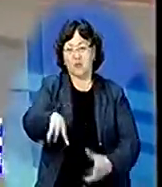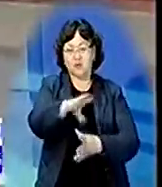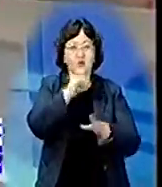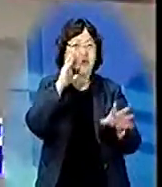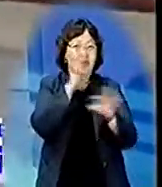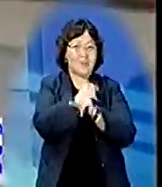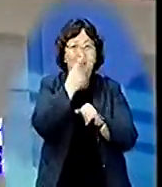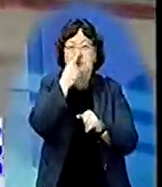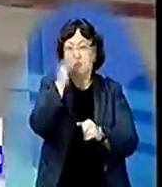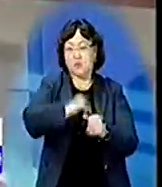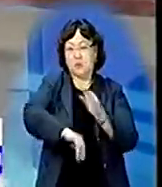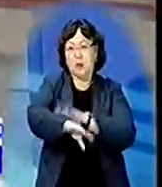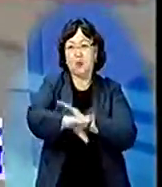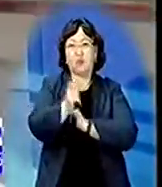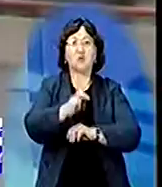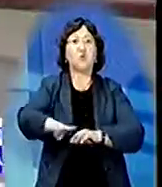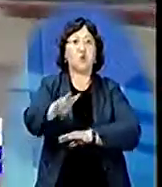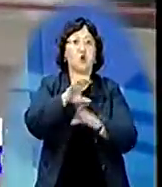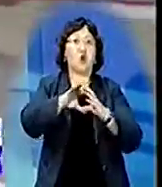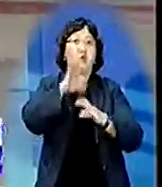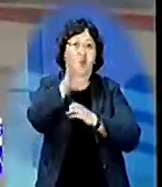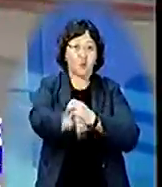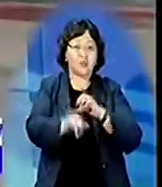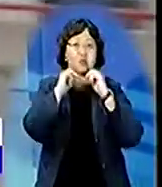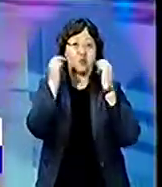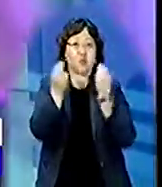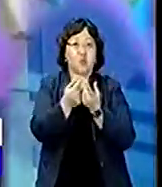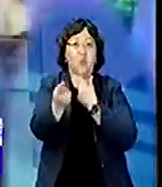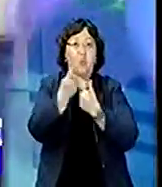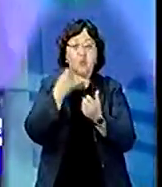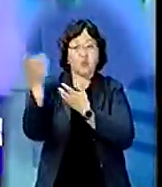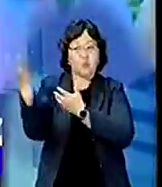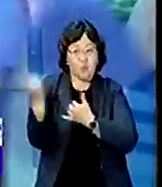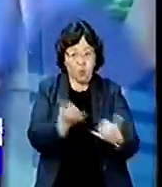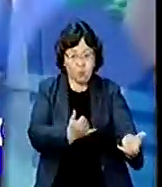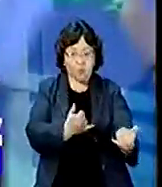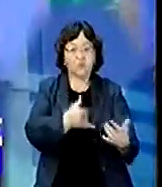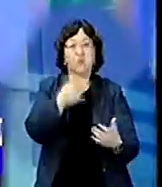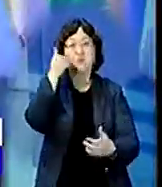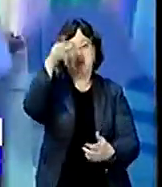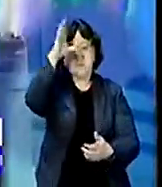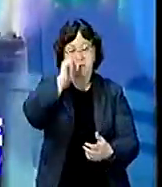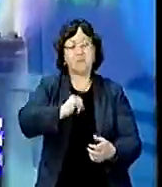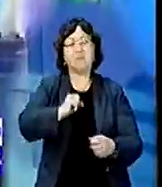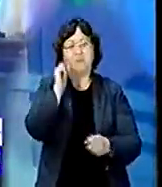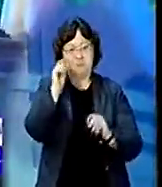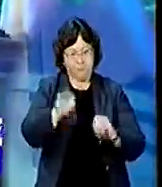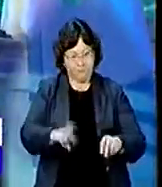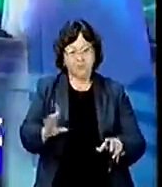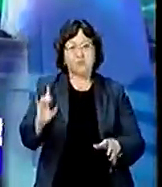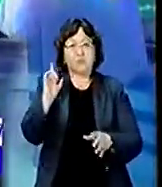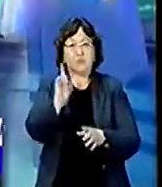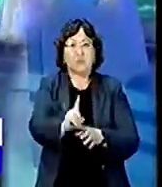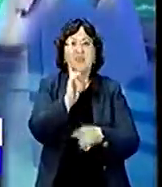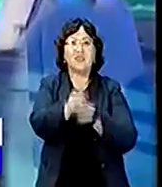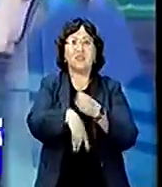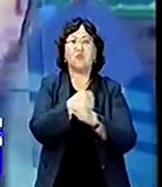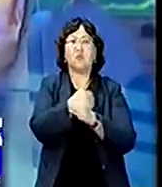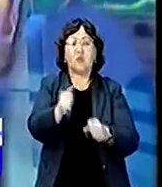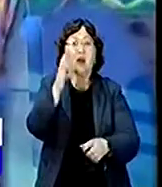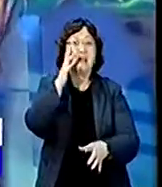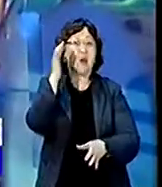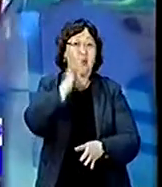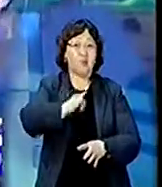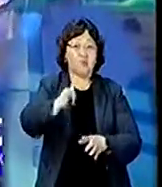баруун бүсийн олон улсын чуулга уулзалтанд өргөдөө очисон юм а. Бүс нутгийн чанартай болж өргөдсөн энэ үйл ажиллагаанда жил бүр гадаадын төр засгийн